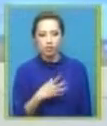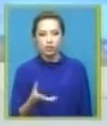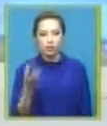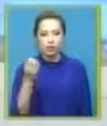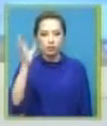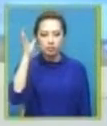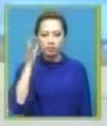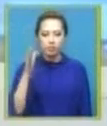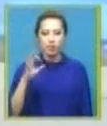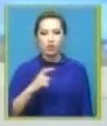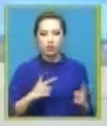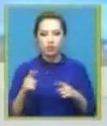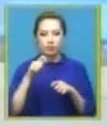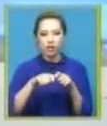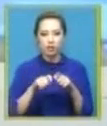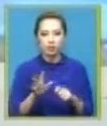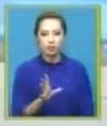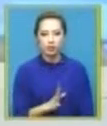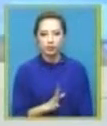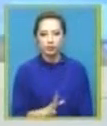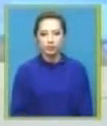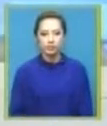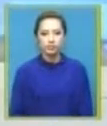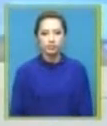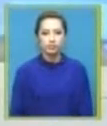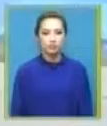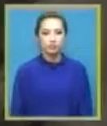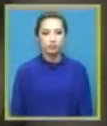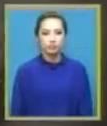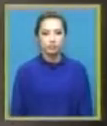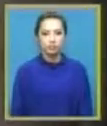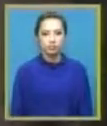және психологиялық дайындықтарын екшеді. Тақырыпты тілшіміз тарқатып айтады.